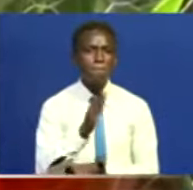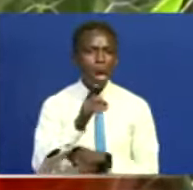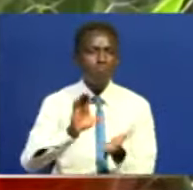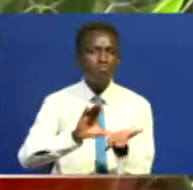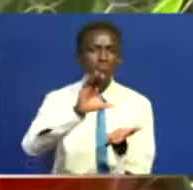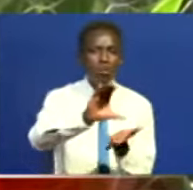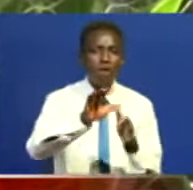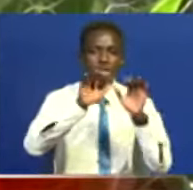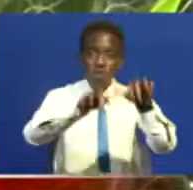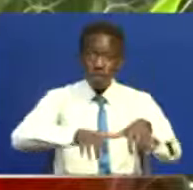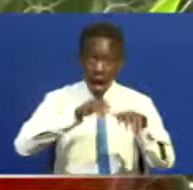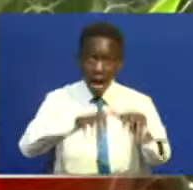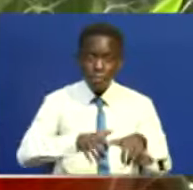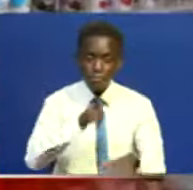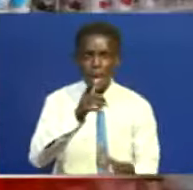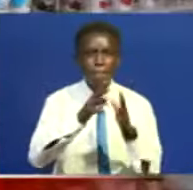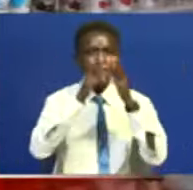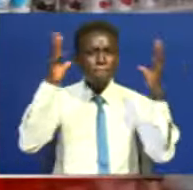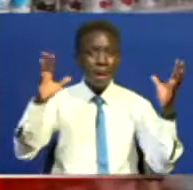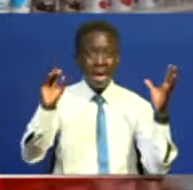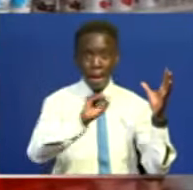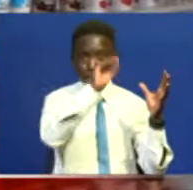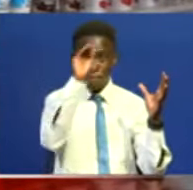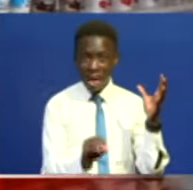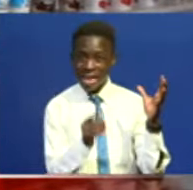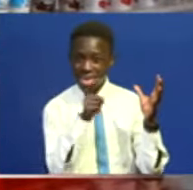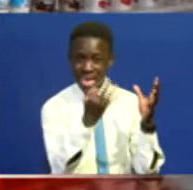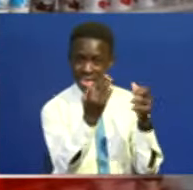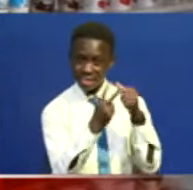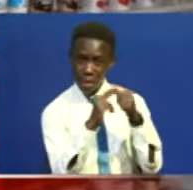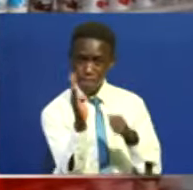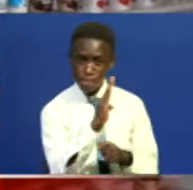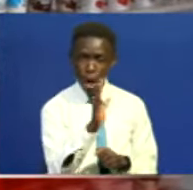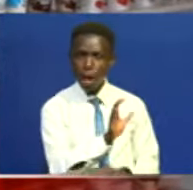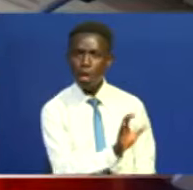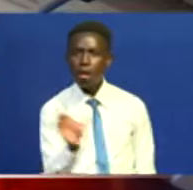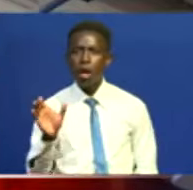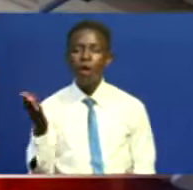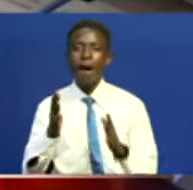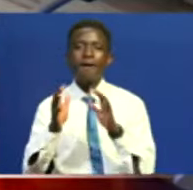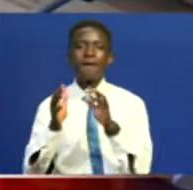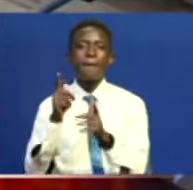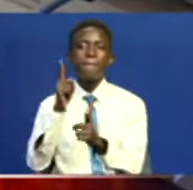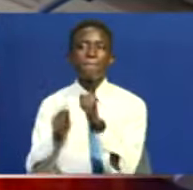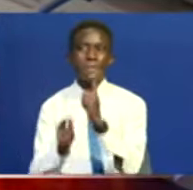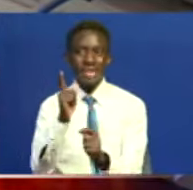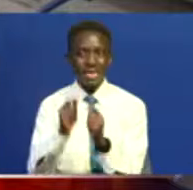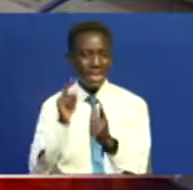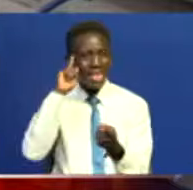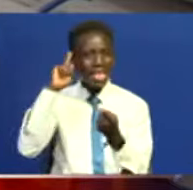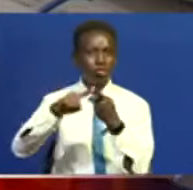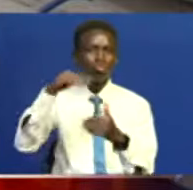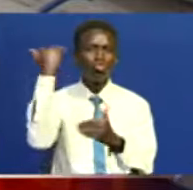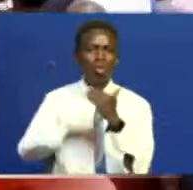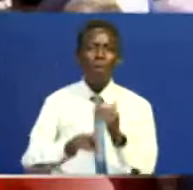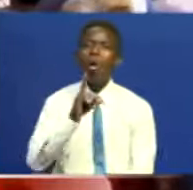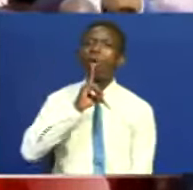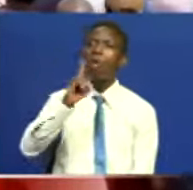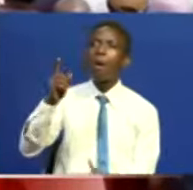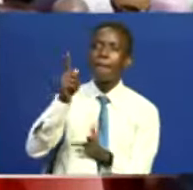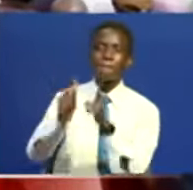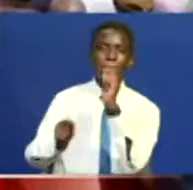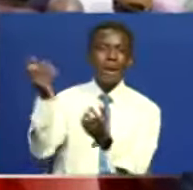huku asilimia kubwa ya fedha hizo ikielekezwa katika sekta ya maziwa kuzuia uagizaji maziwa kutoka nje.